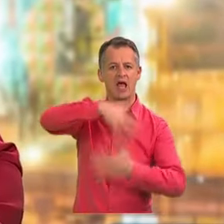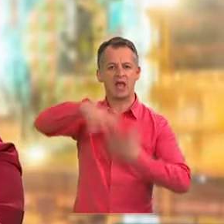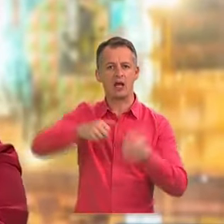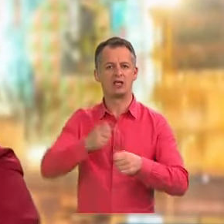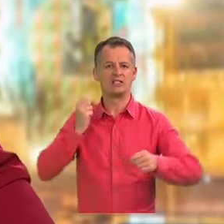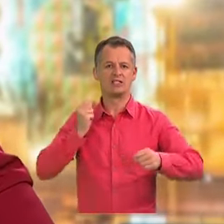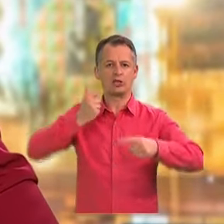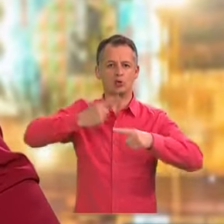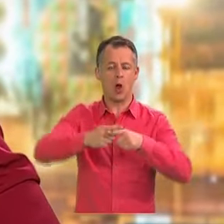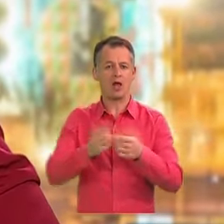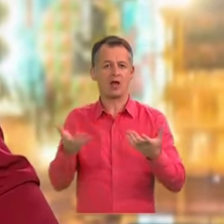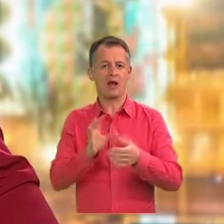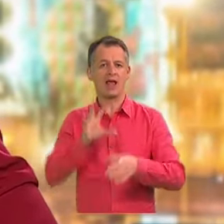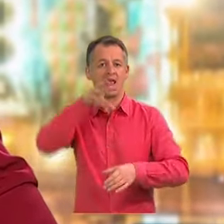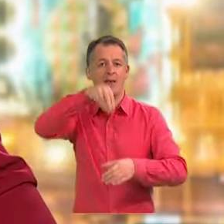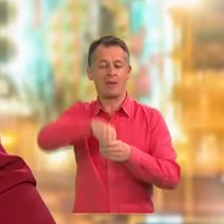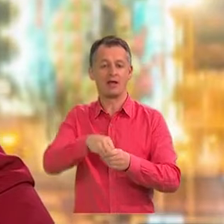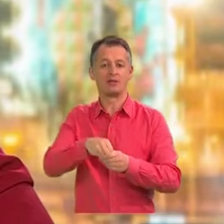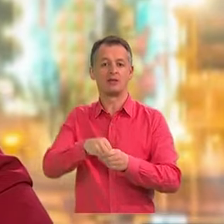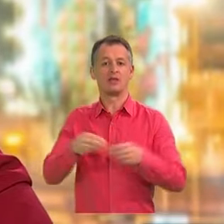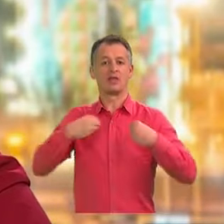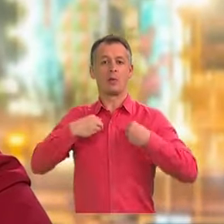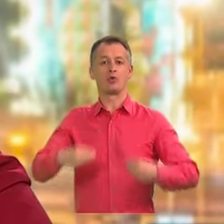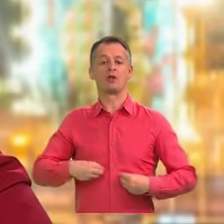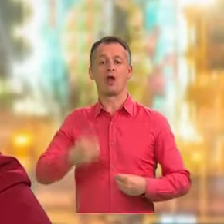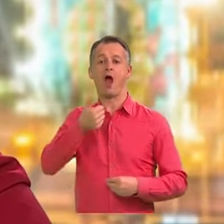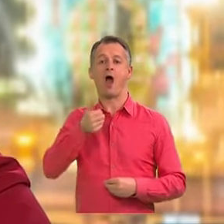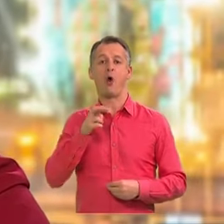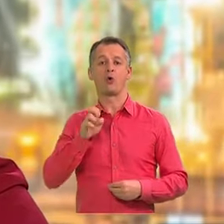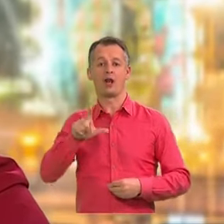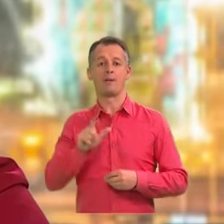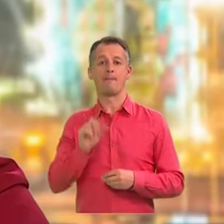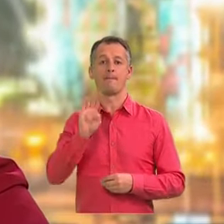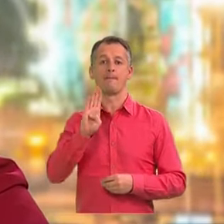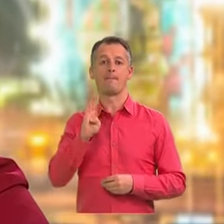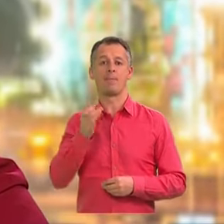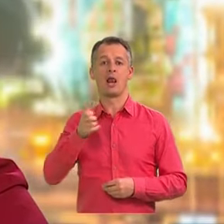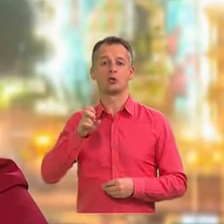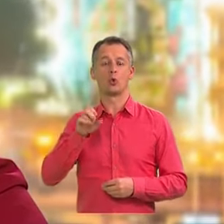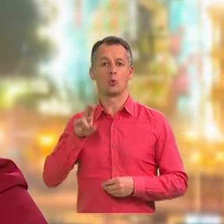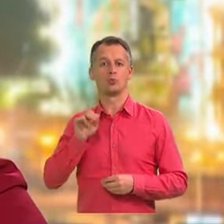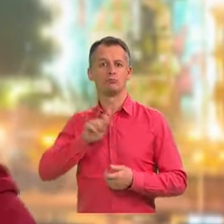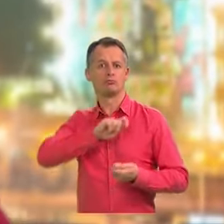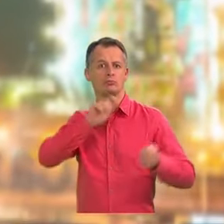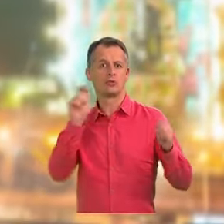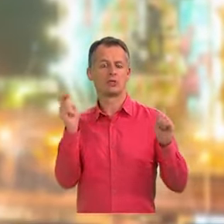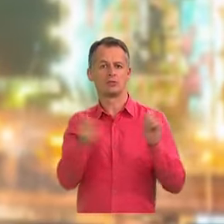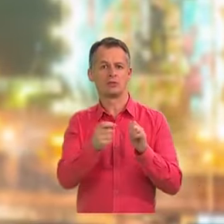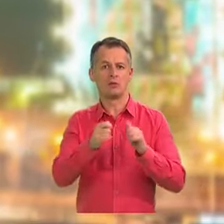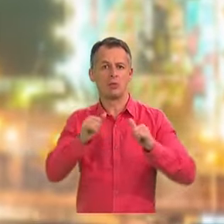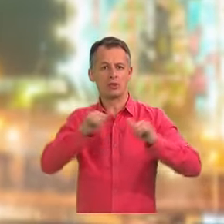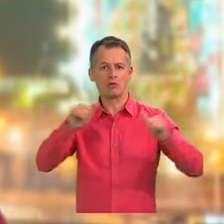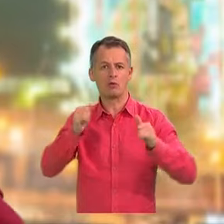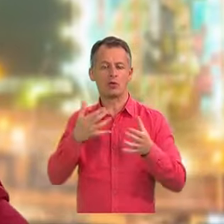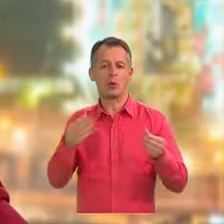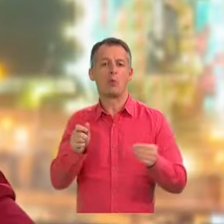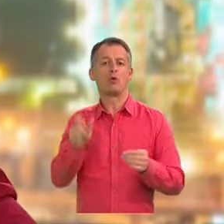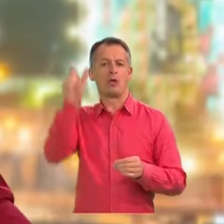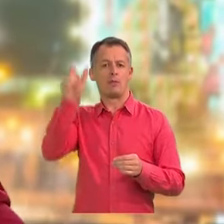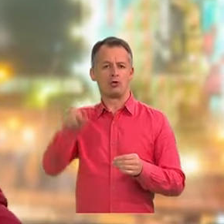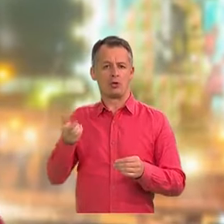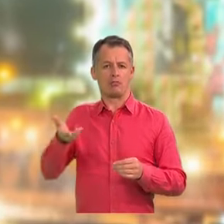Scandalul sexual în care este implicat deputatul Aurel Bălășoiu ia o amploare fenomenală și tot mai multe